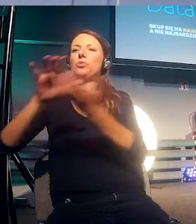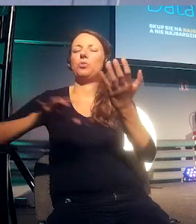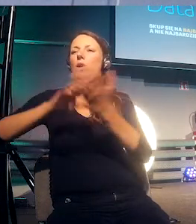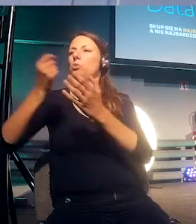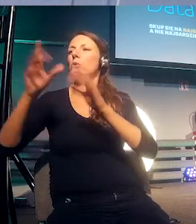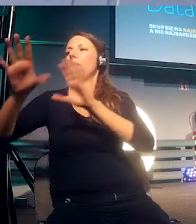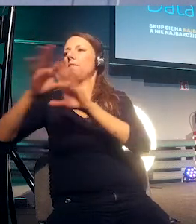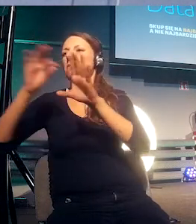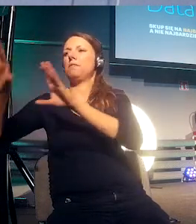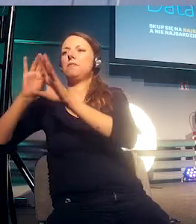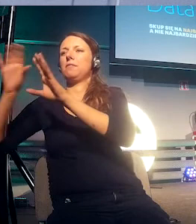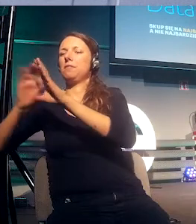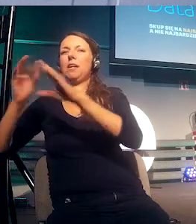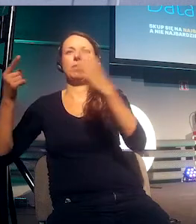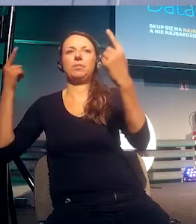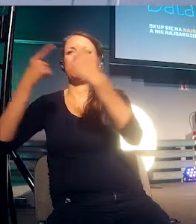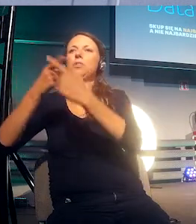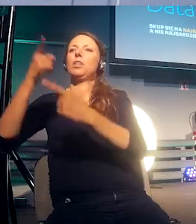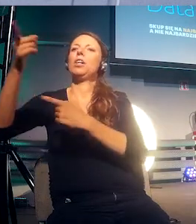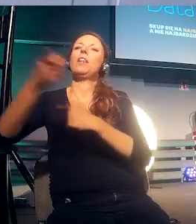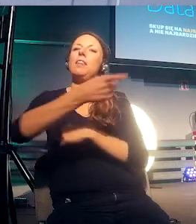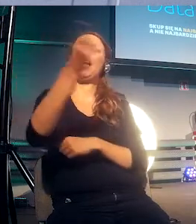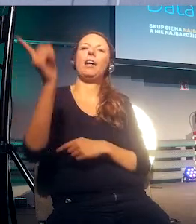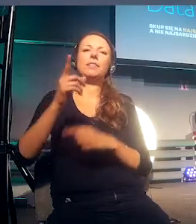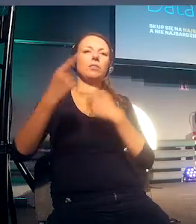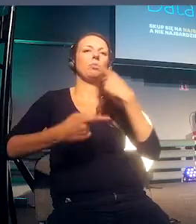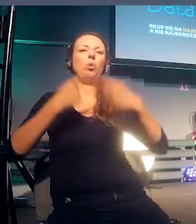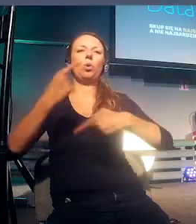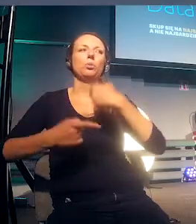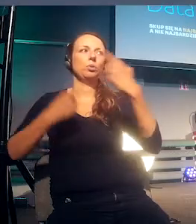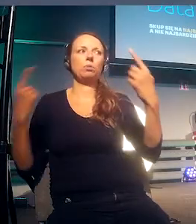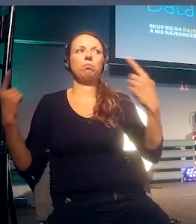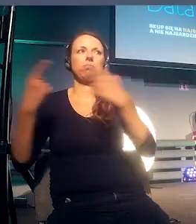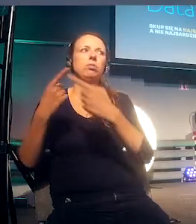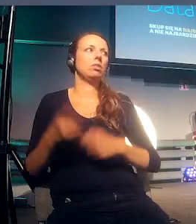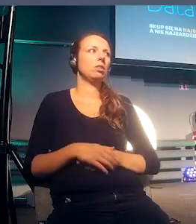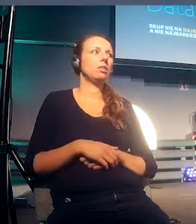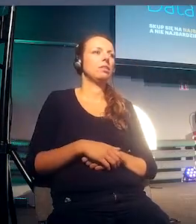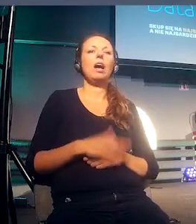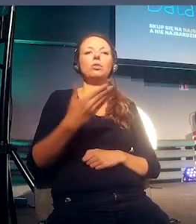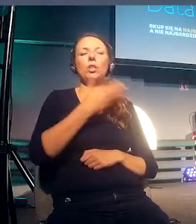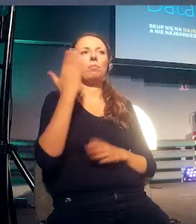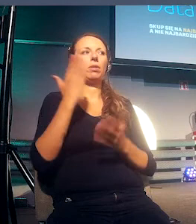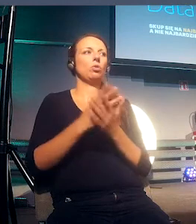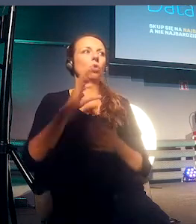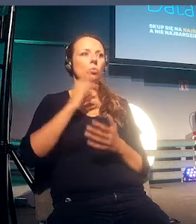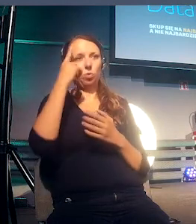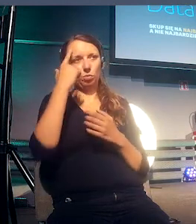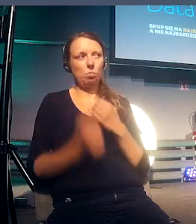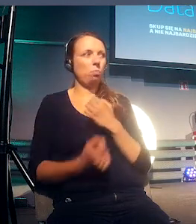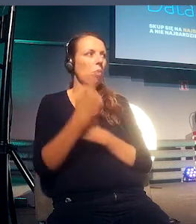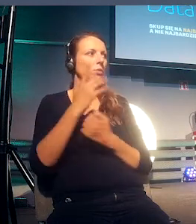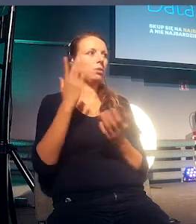jakby targetowany jest produkt. I to nie jest tylko mój pomysł. To jest to,